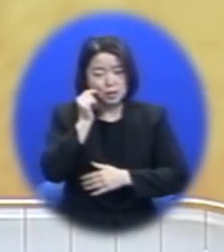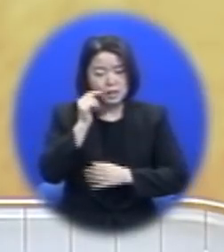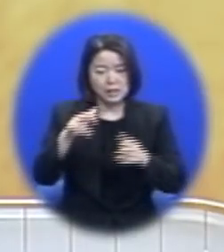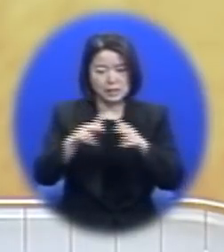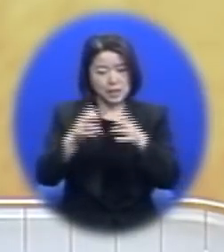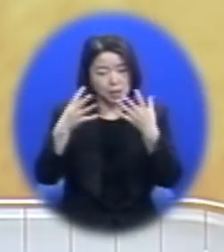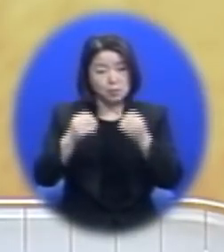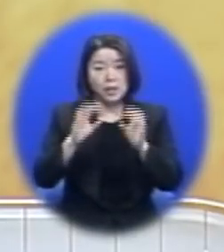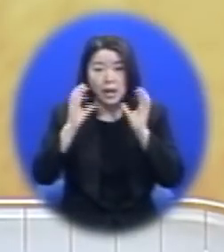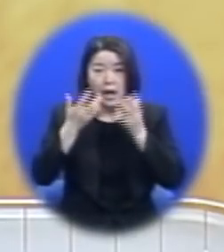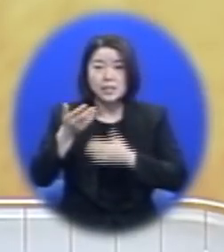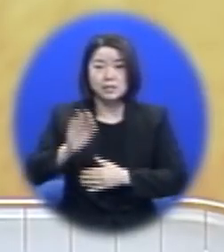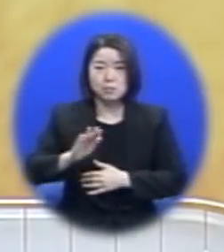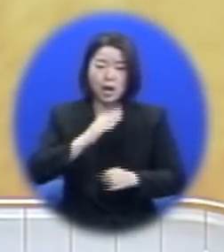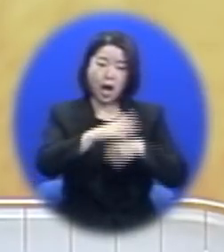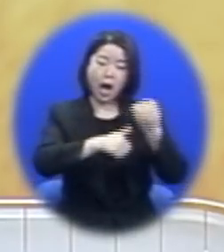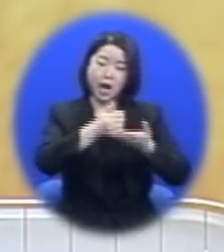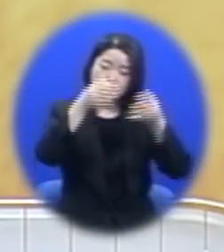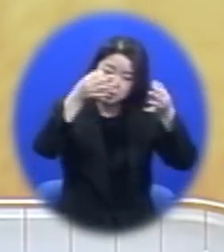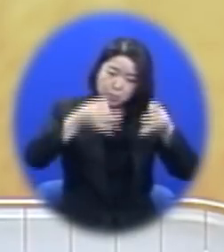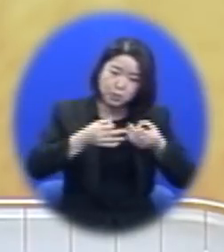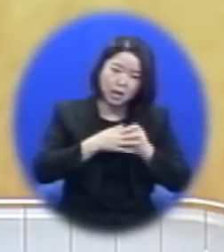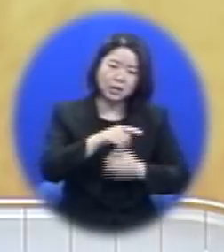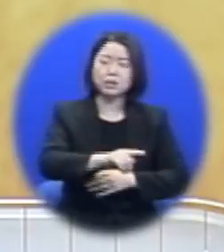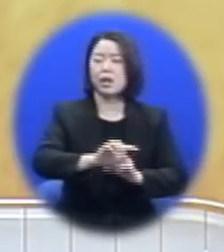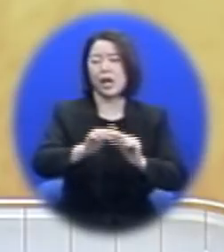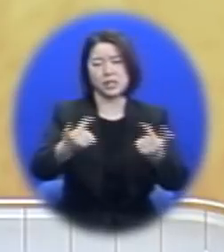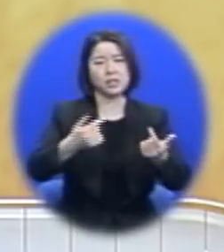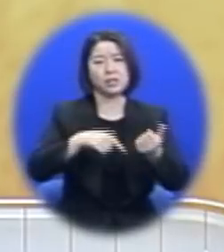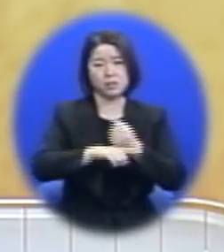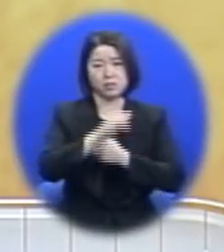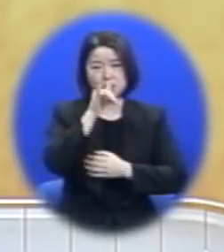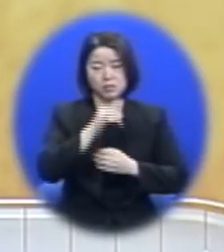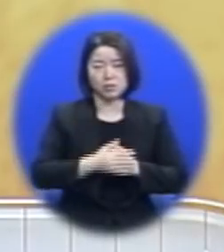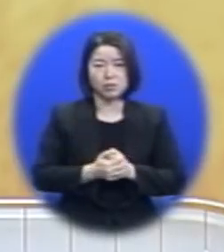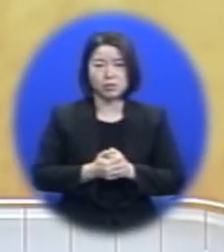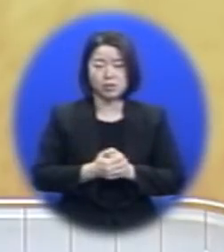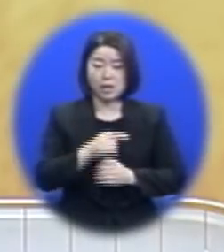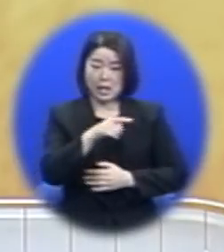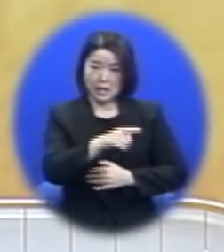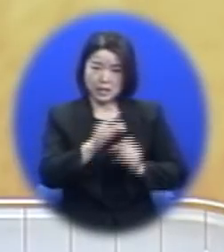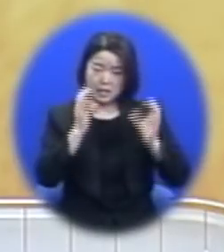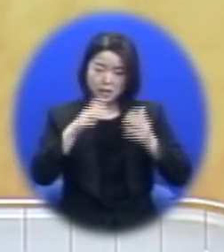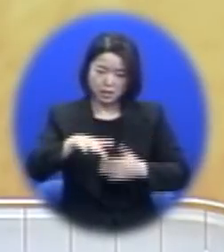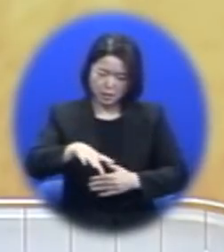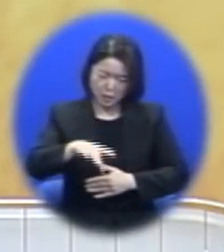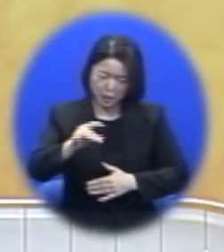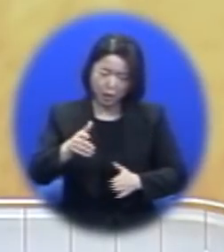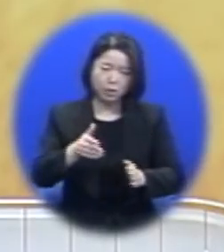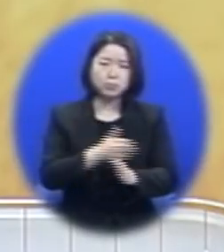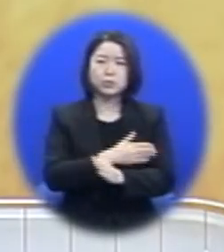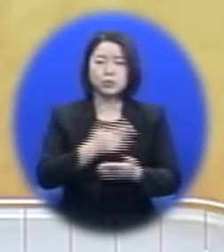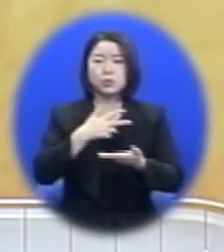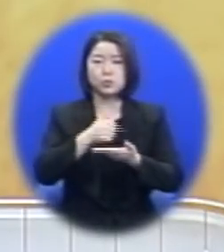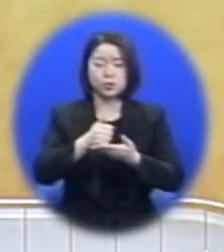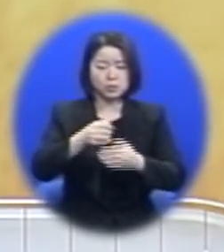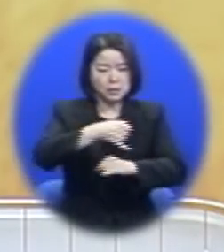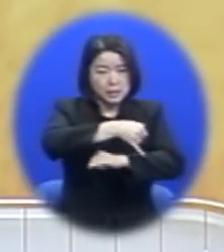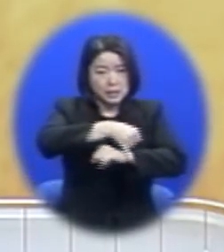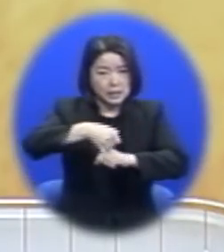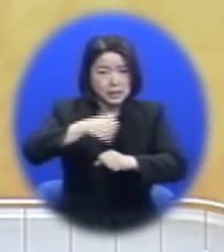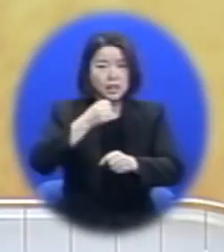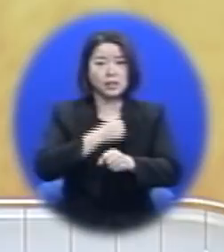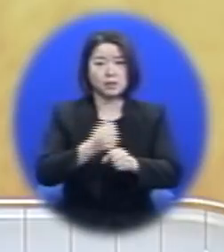아이이지만 하나님 편에서는 그게 아니라는 것이었습니다. 이 아이는 태초부터 주님이